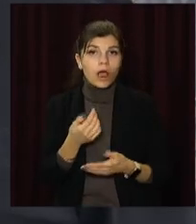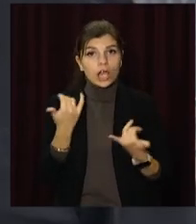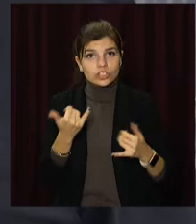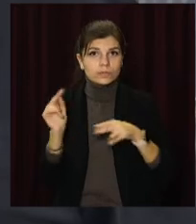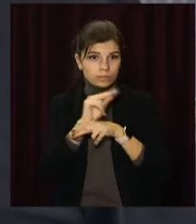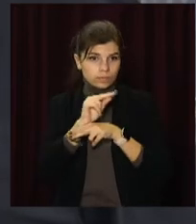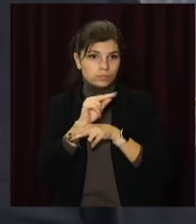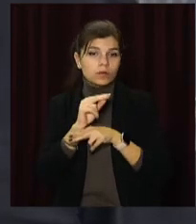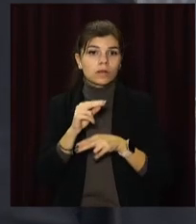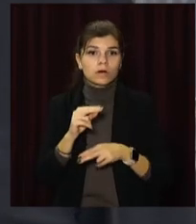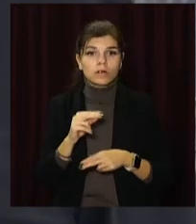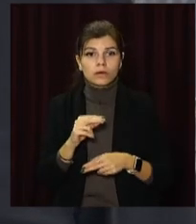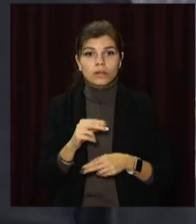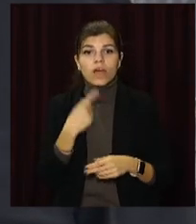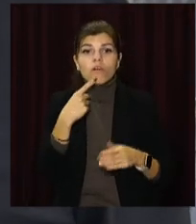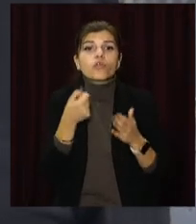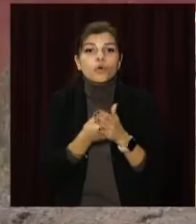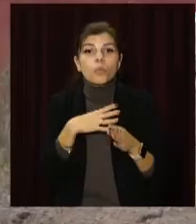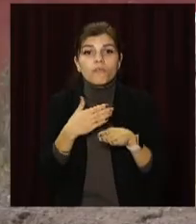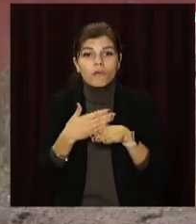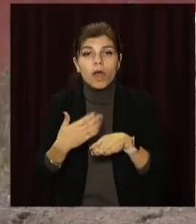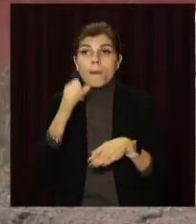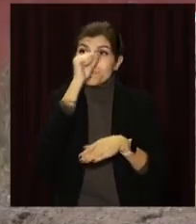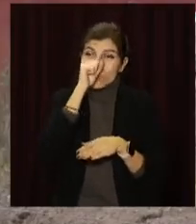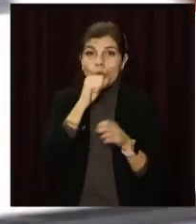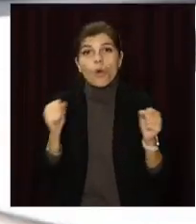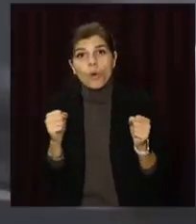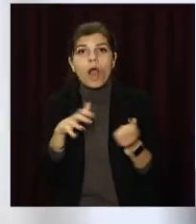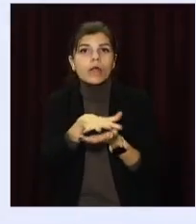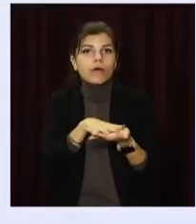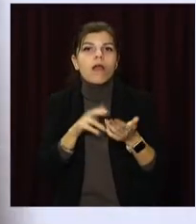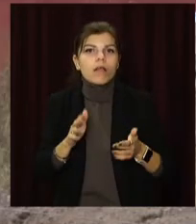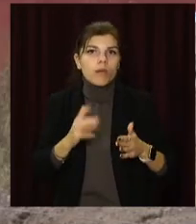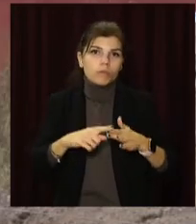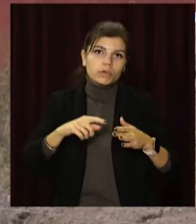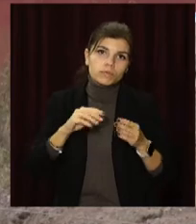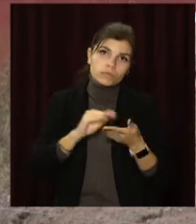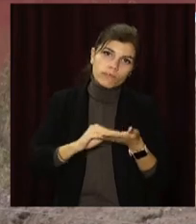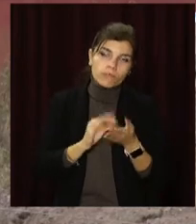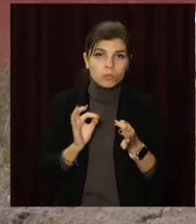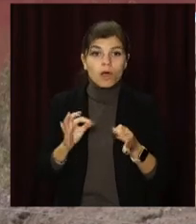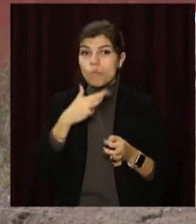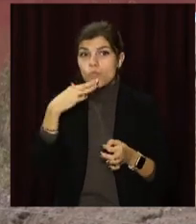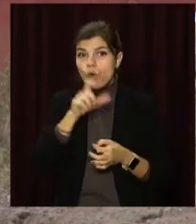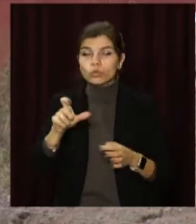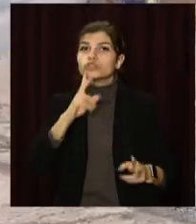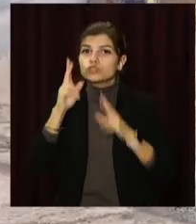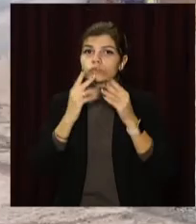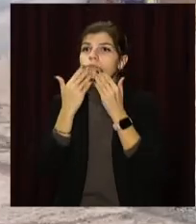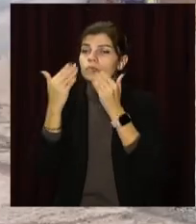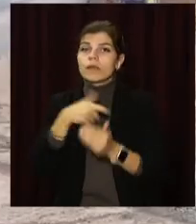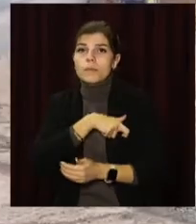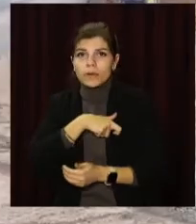перших морозів, і ями знову появляються. Громада Обухівки стукала в усі двері і до обласних депутатів зверталась,